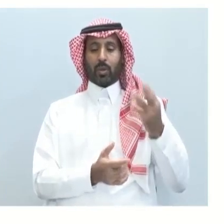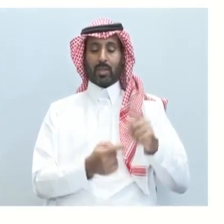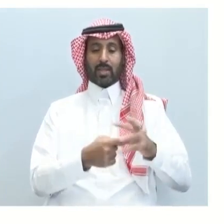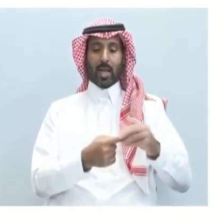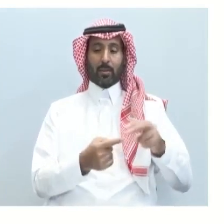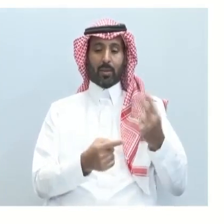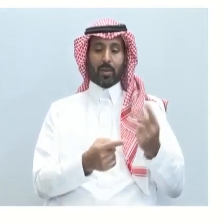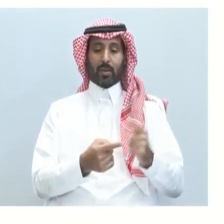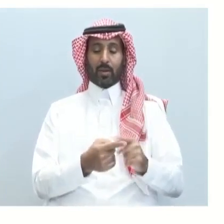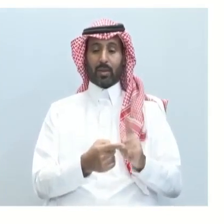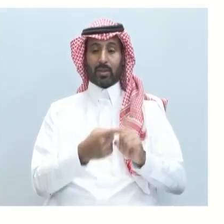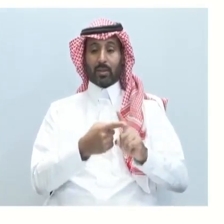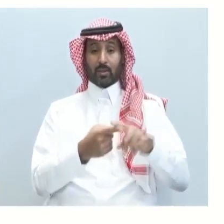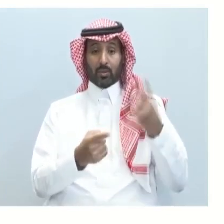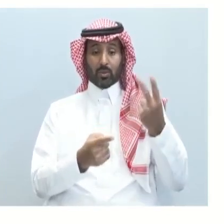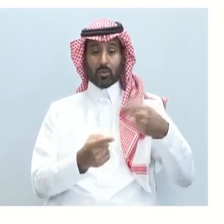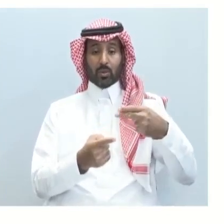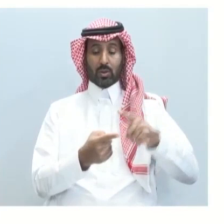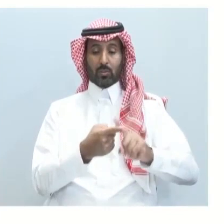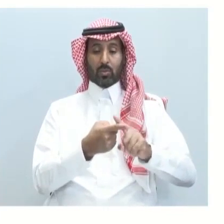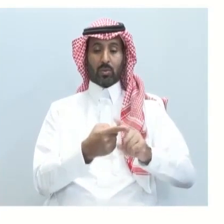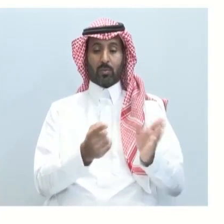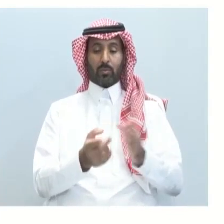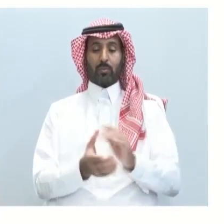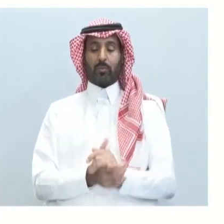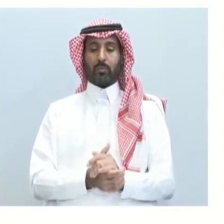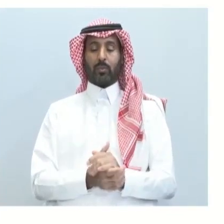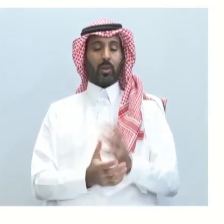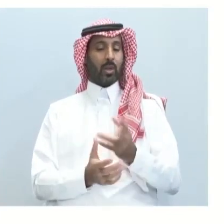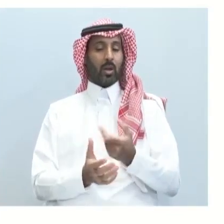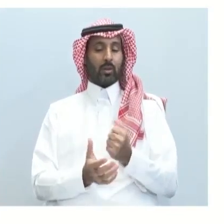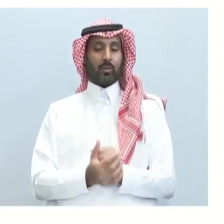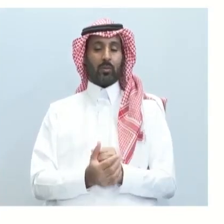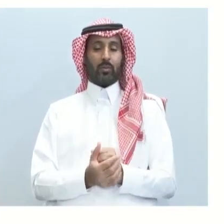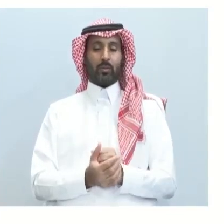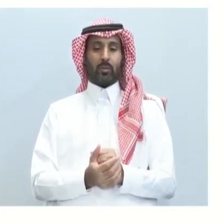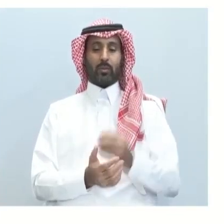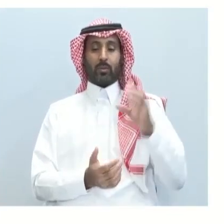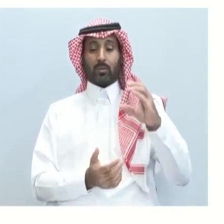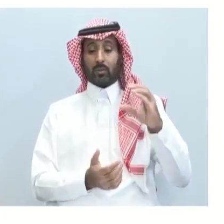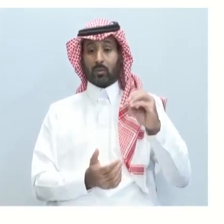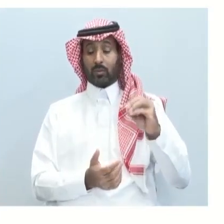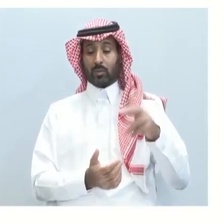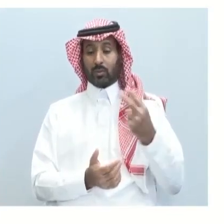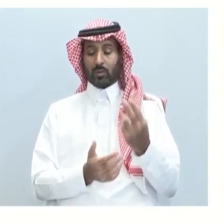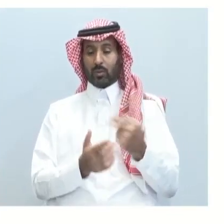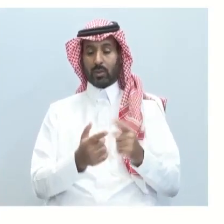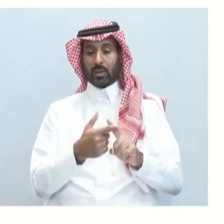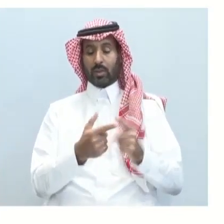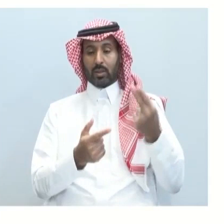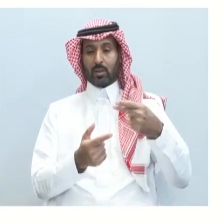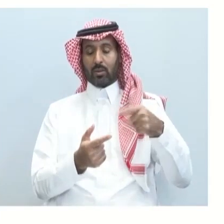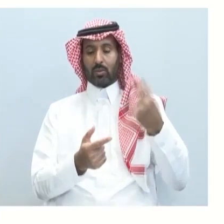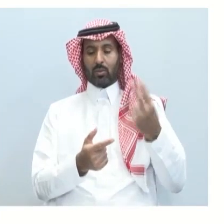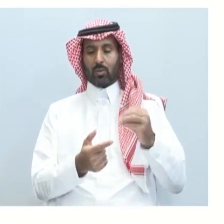اثنين في المتفاعلات زائدا التو اتش موجب وين في المتفاعلات طيب النواتج ايش اللي تبقى عندي هنا يتوقع عندي فقط الماء